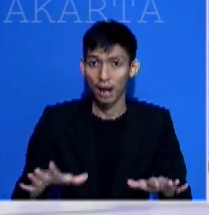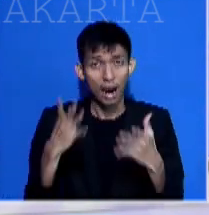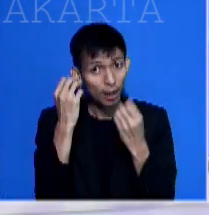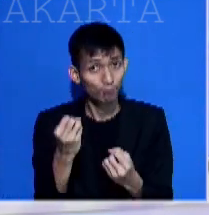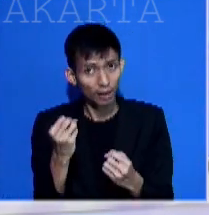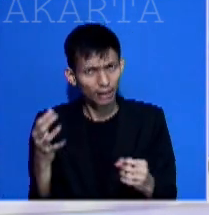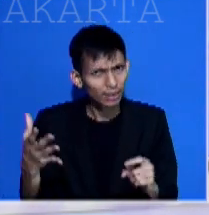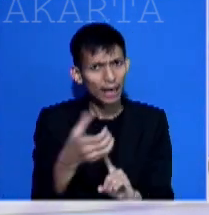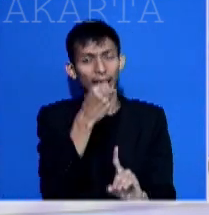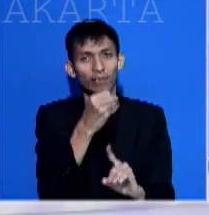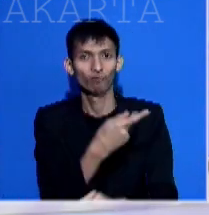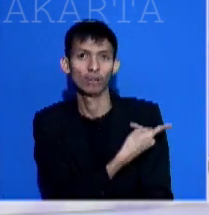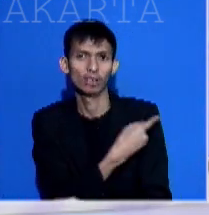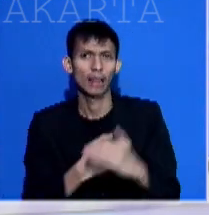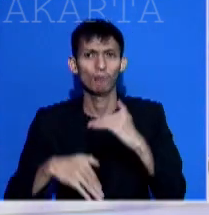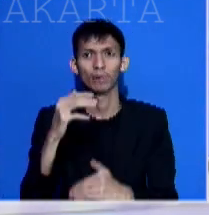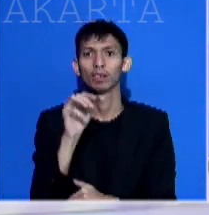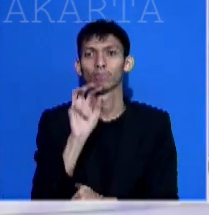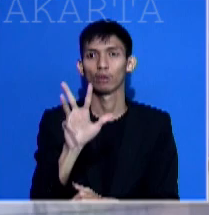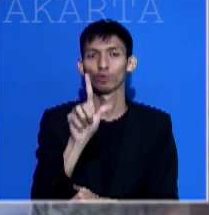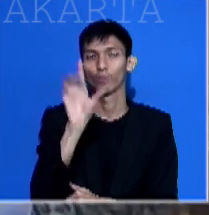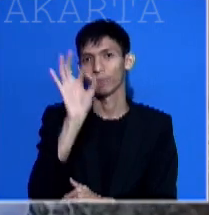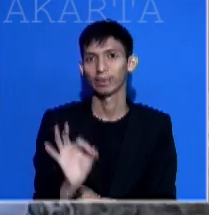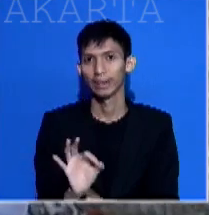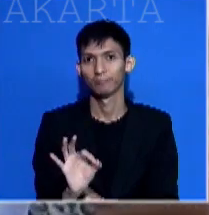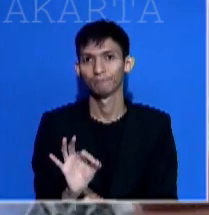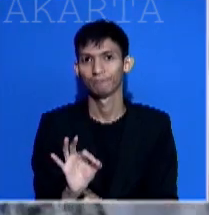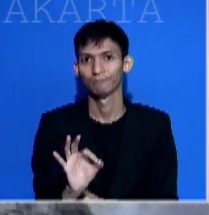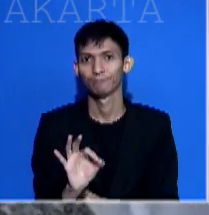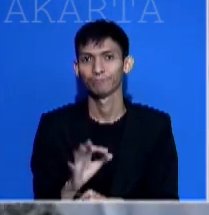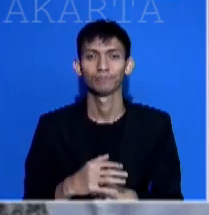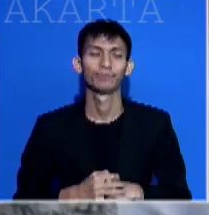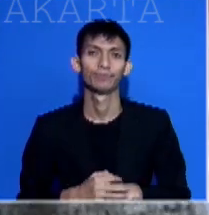bisa mencapai lebih dari 97%.